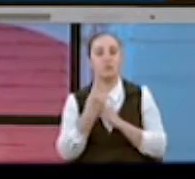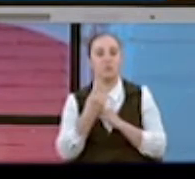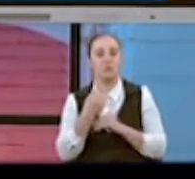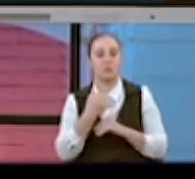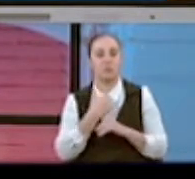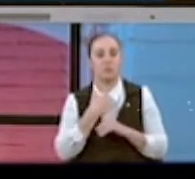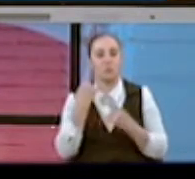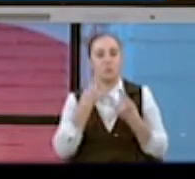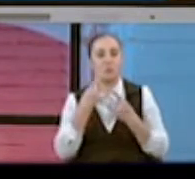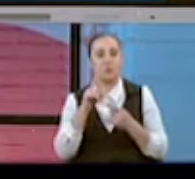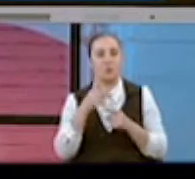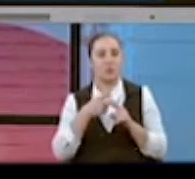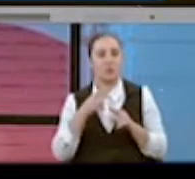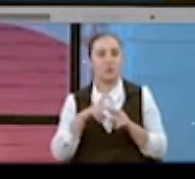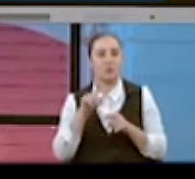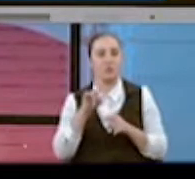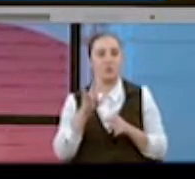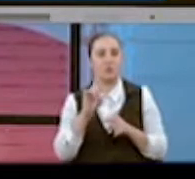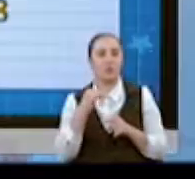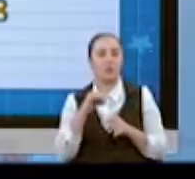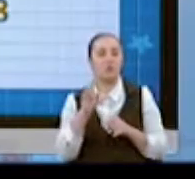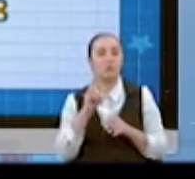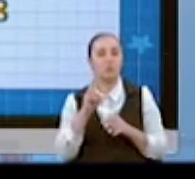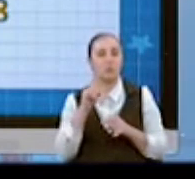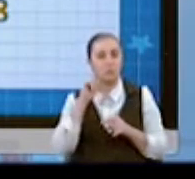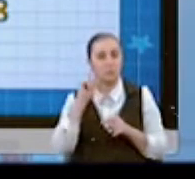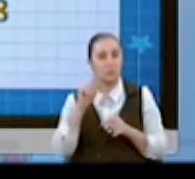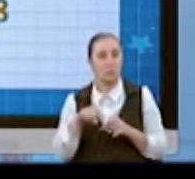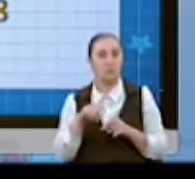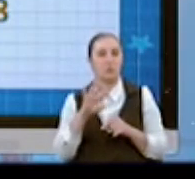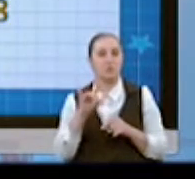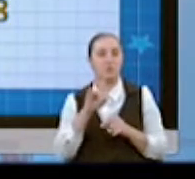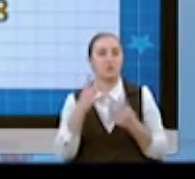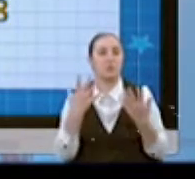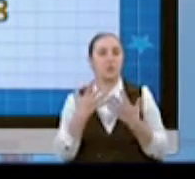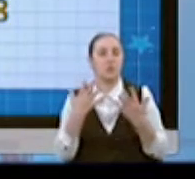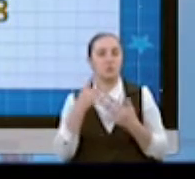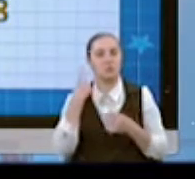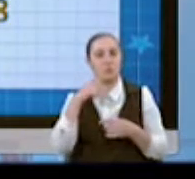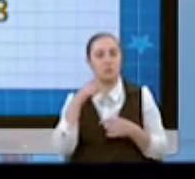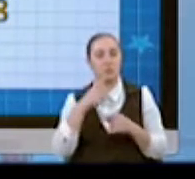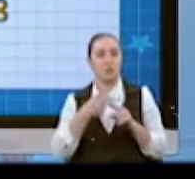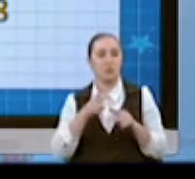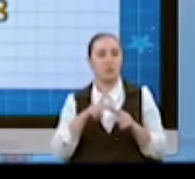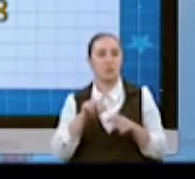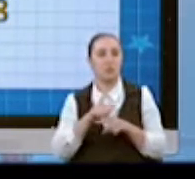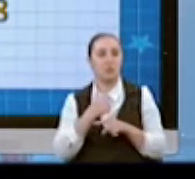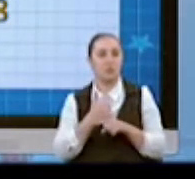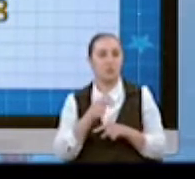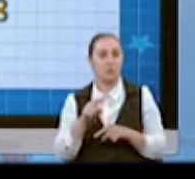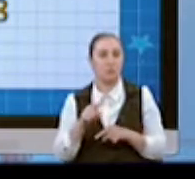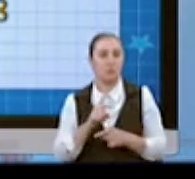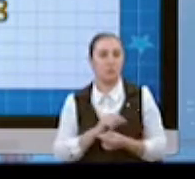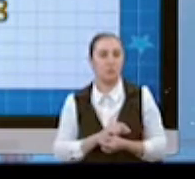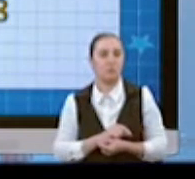экране? Это Знайка. А кто-нибудь знает, из какой сказки этот герой?